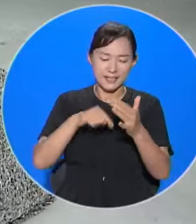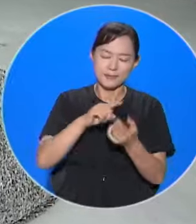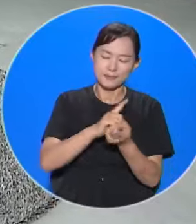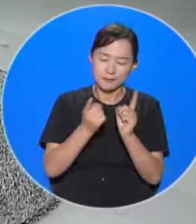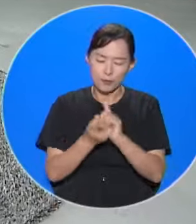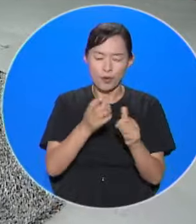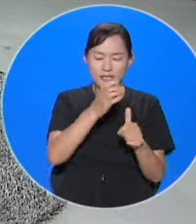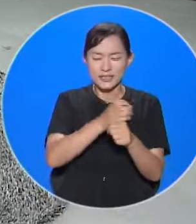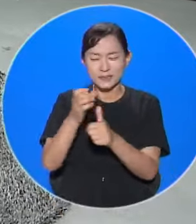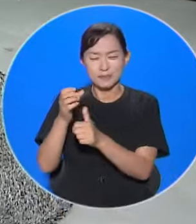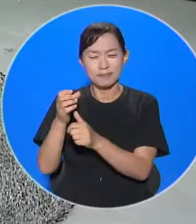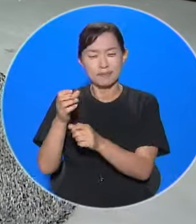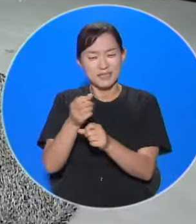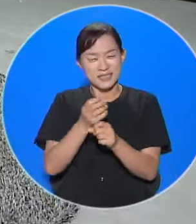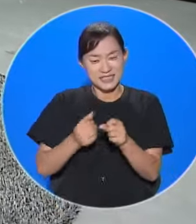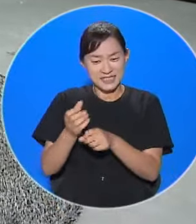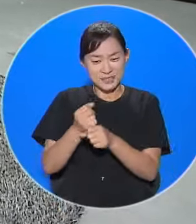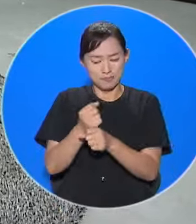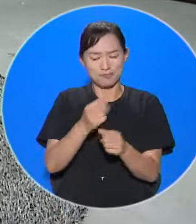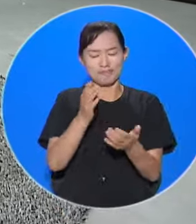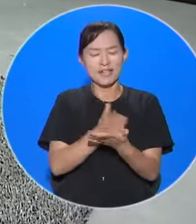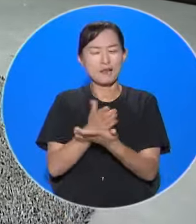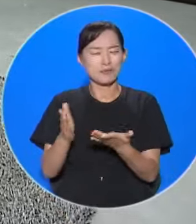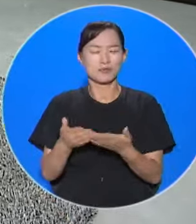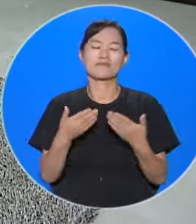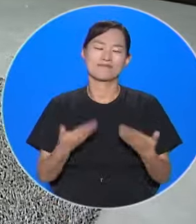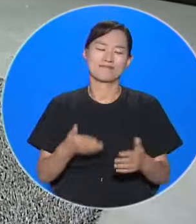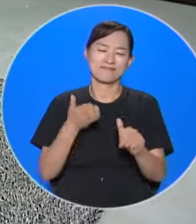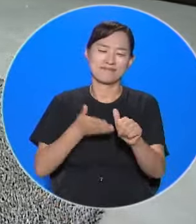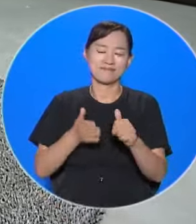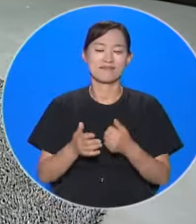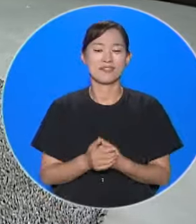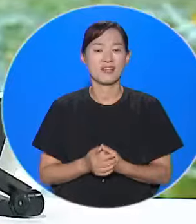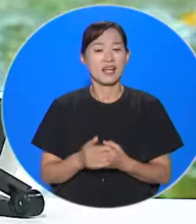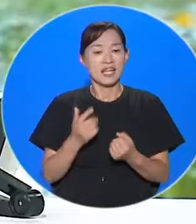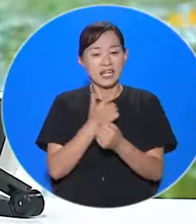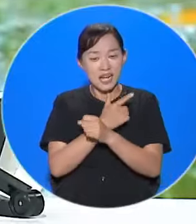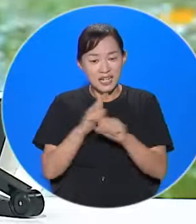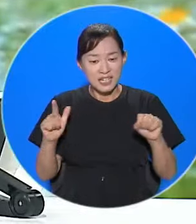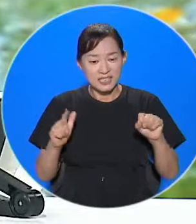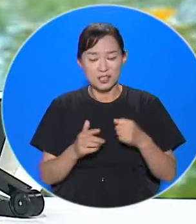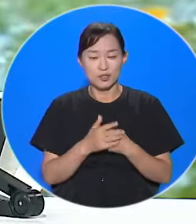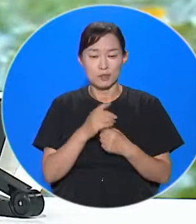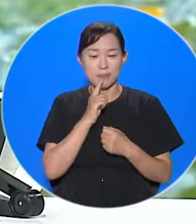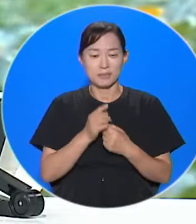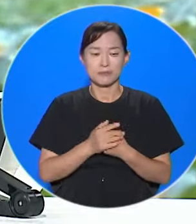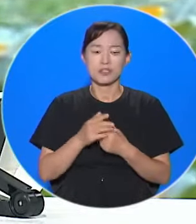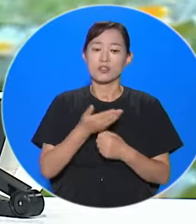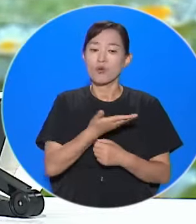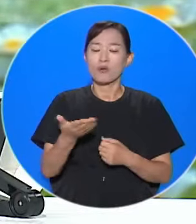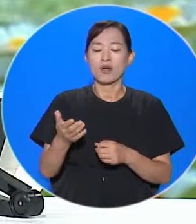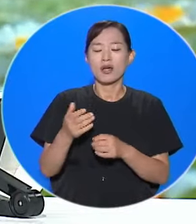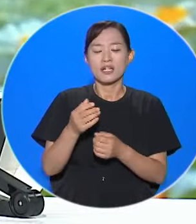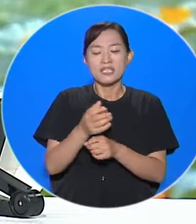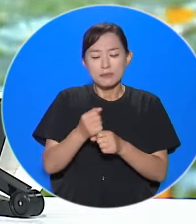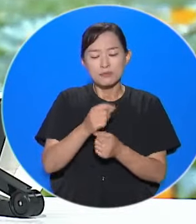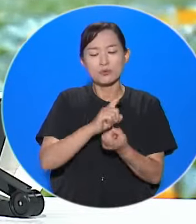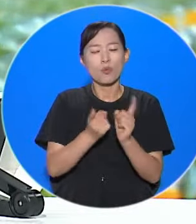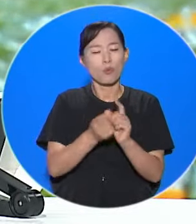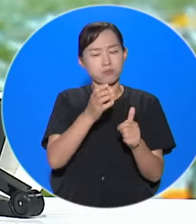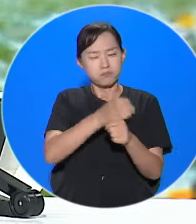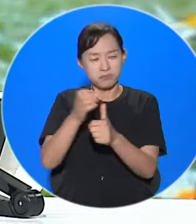짐을 나누며 쉼을 누리십시오. 갈라디아서 6장 2절은 너희가 짐을 서로 지라 그리하여 그리스도의